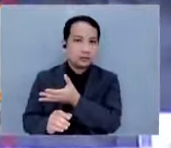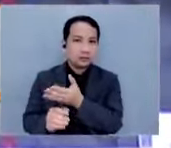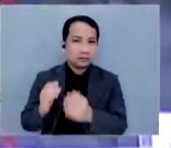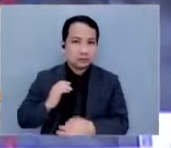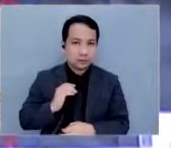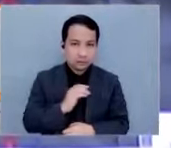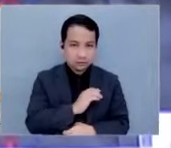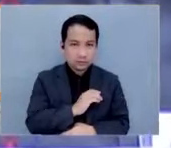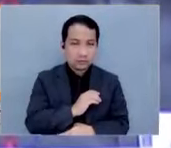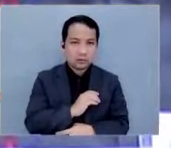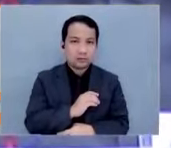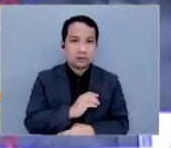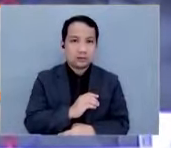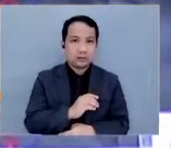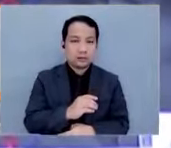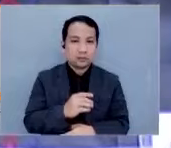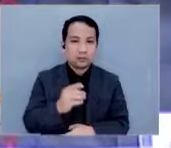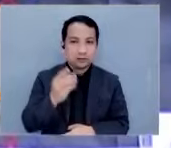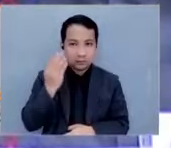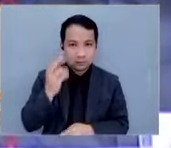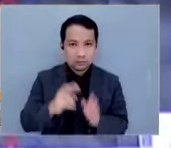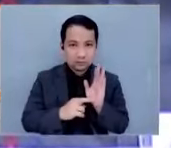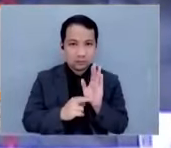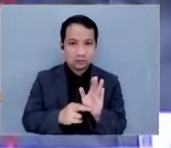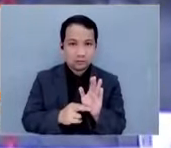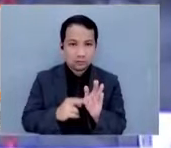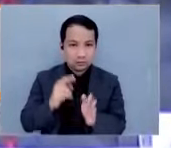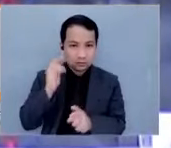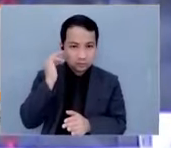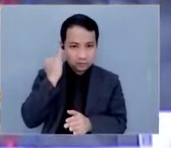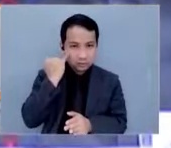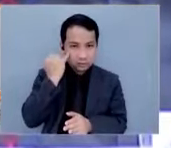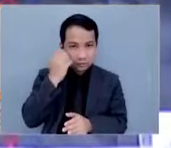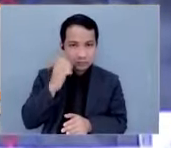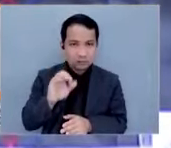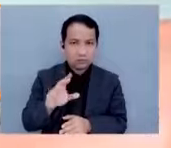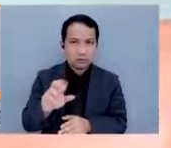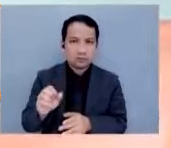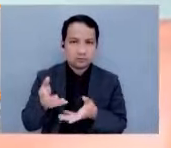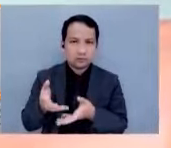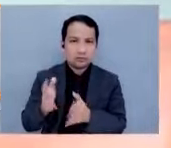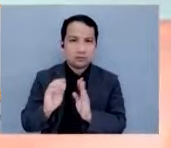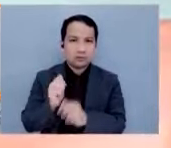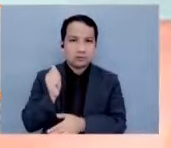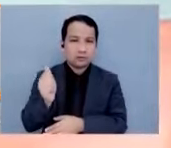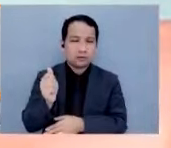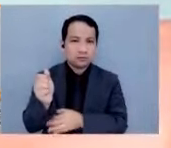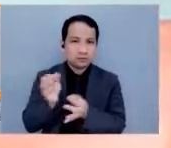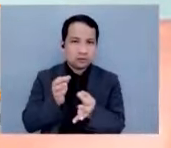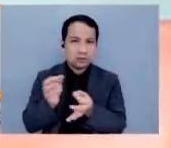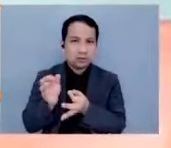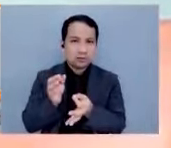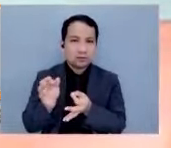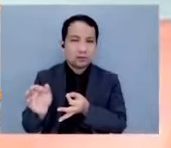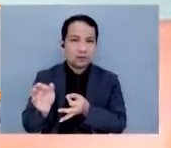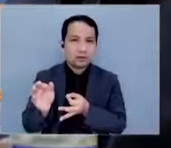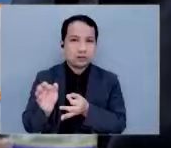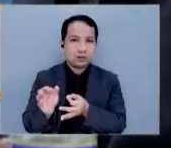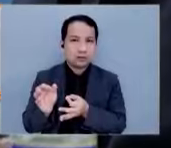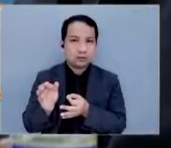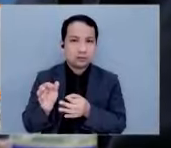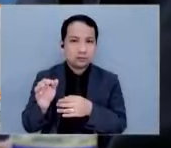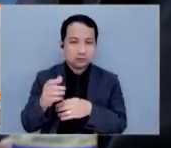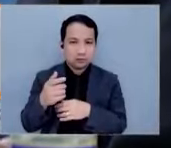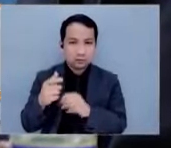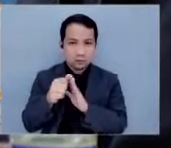Pero si Abang Lingkod Party List Representative Joseph Stephen Paduano, hinayaan munang magpaliwanag ang General Counsel ni Kibuloy ukol